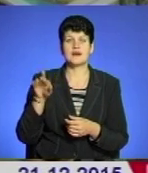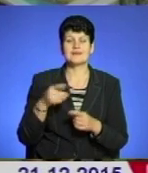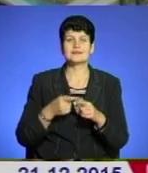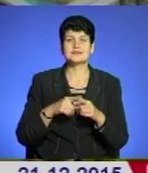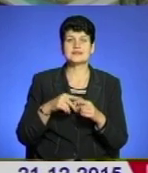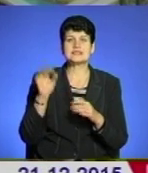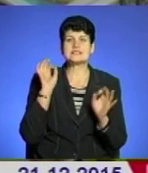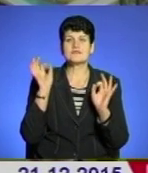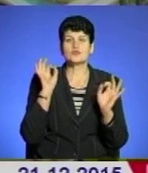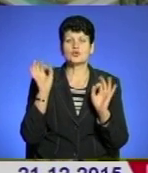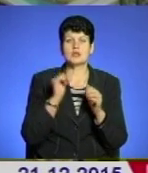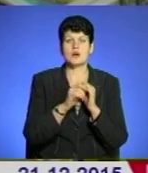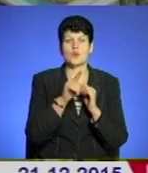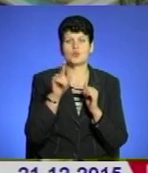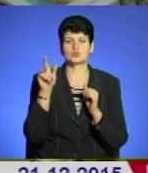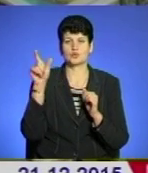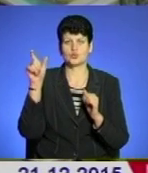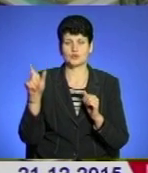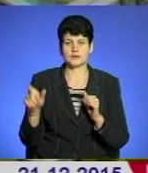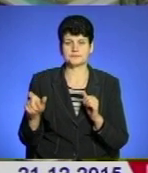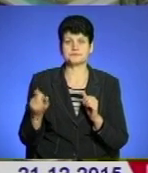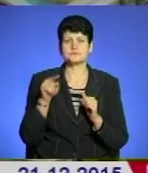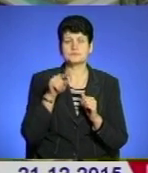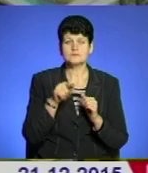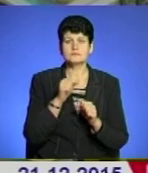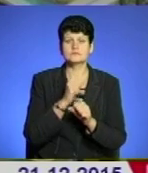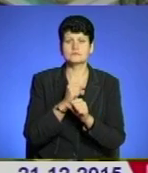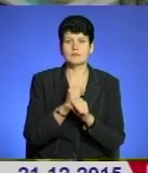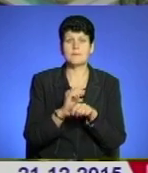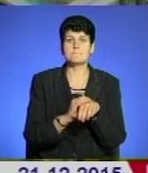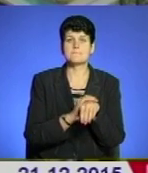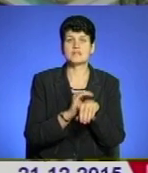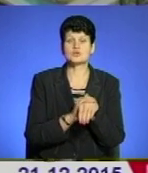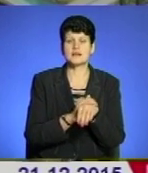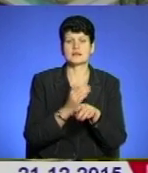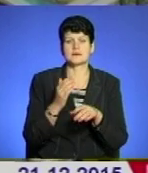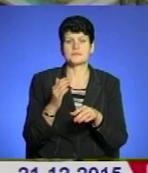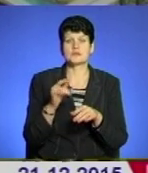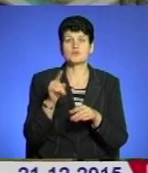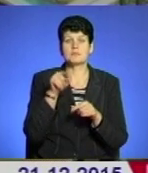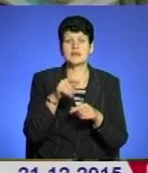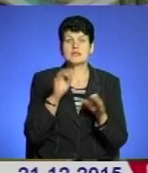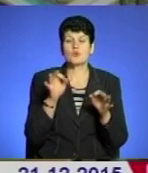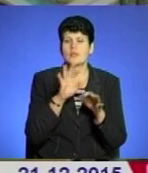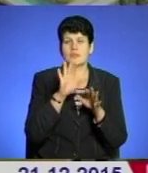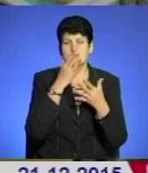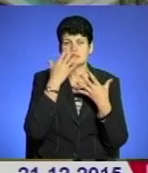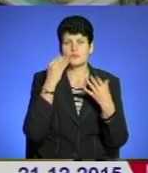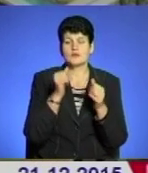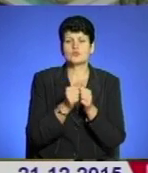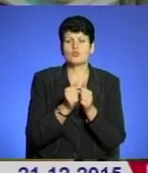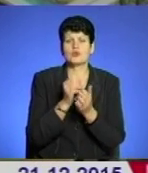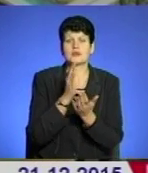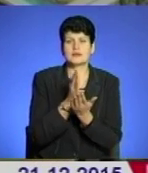дзвіночок для кожної людини, для того, щоб вона творила милосердя, добро, щоб ми ніколи не забували, що поряд є